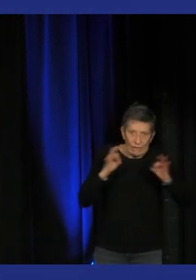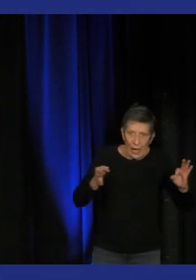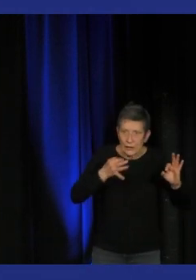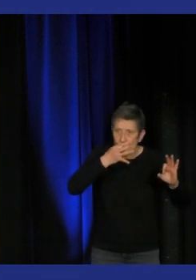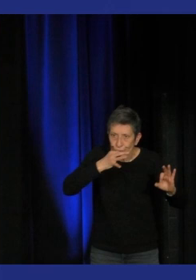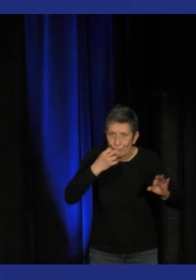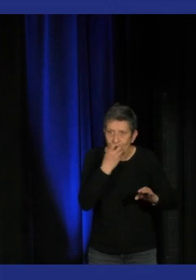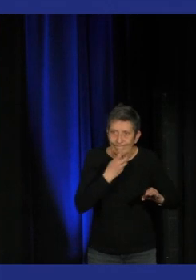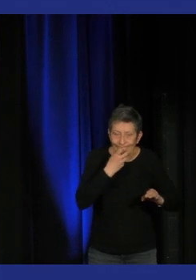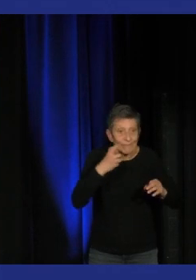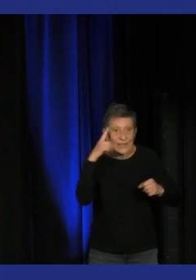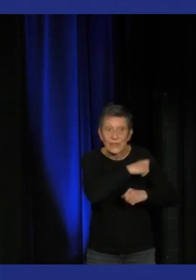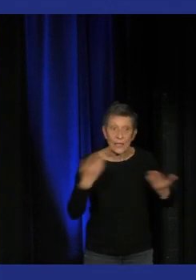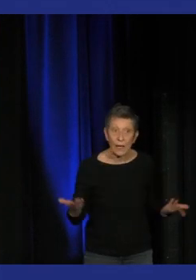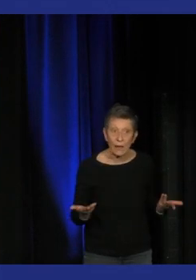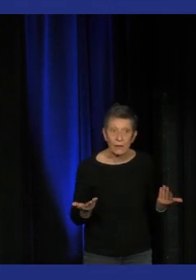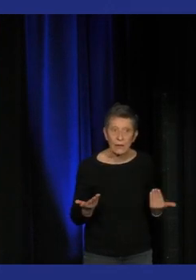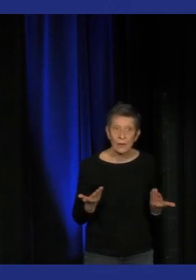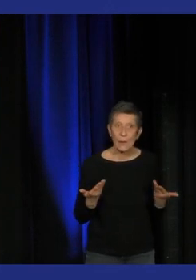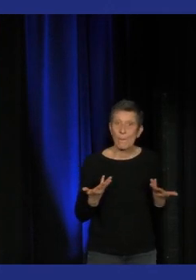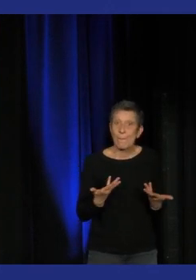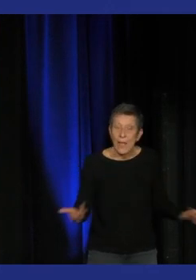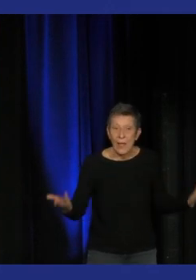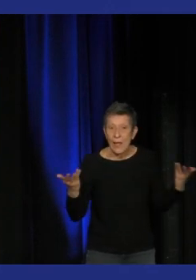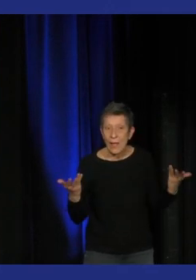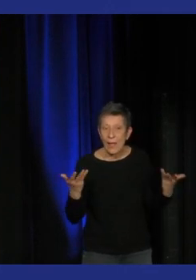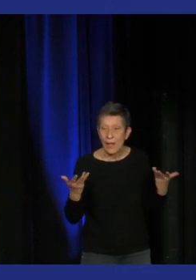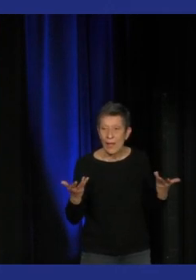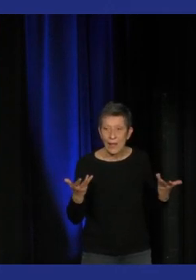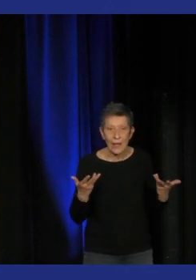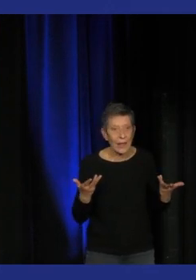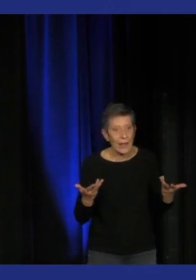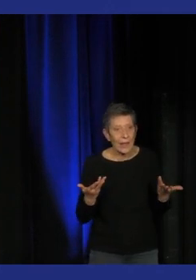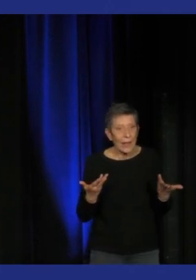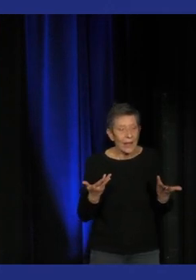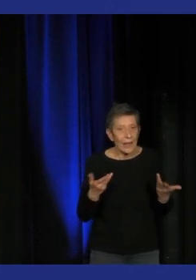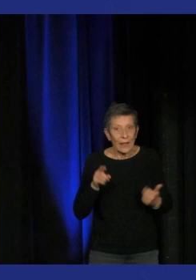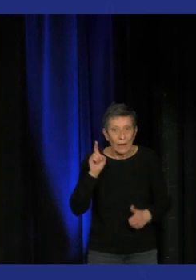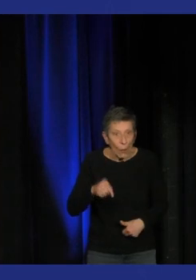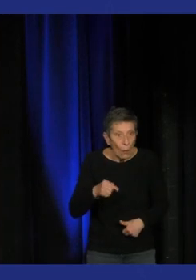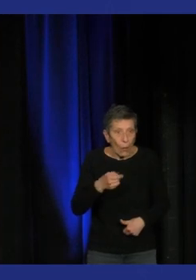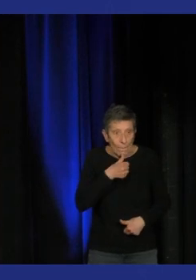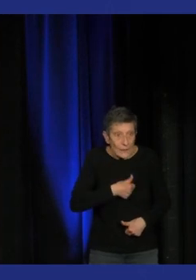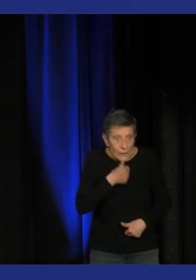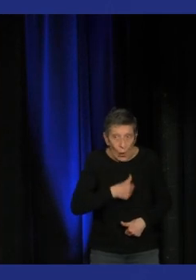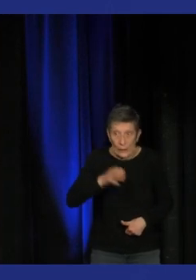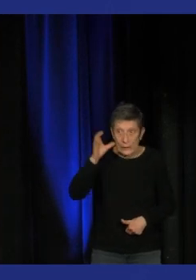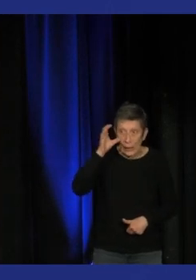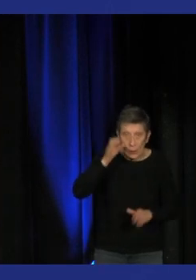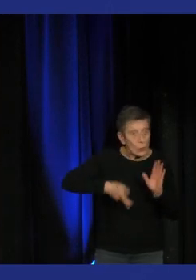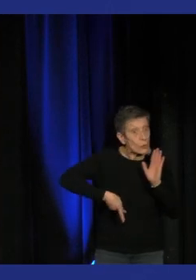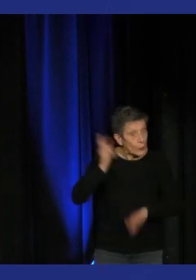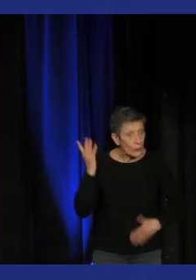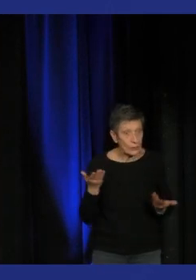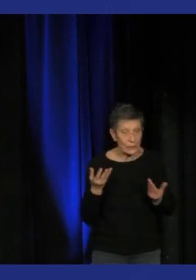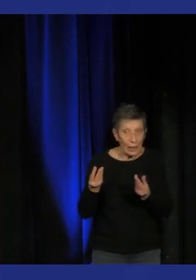Donc l'habitude de patienter, d'écouter davantage forme